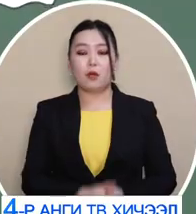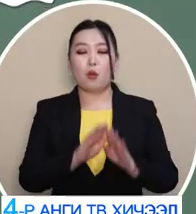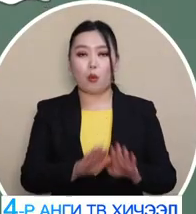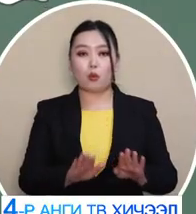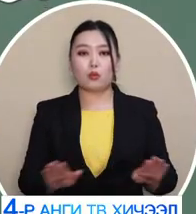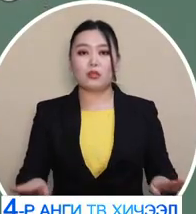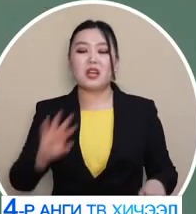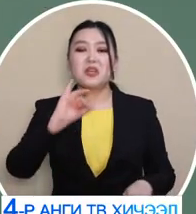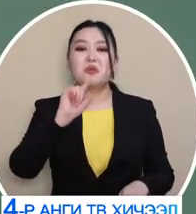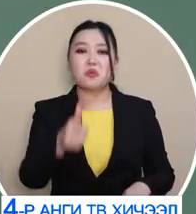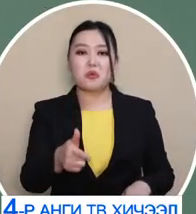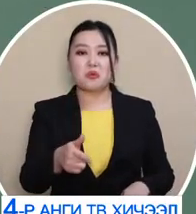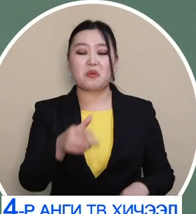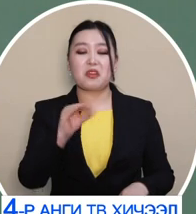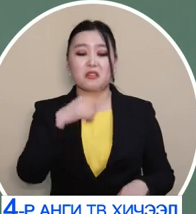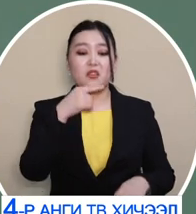Хүүхдүүд юу гэж шаалсан бэ?